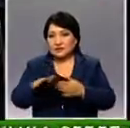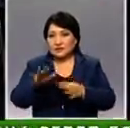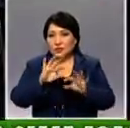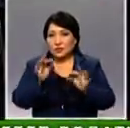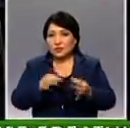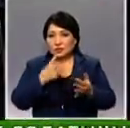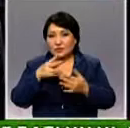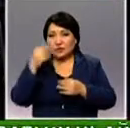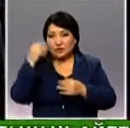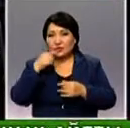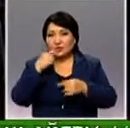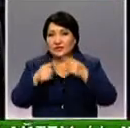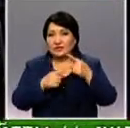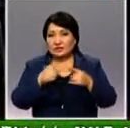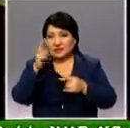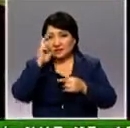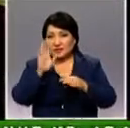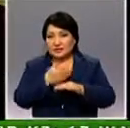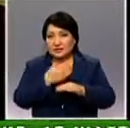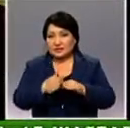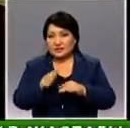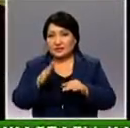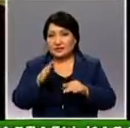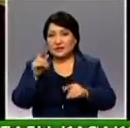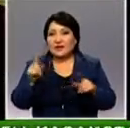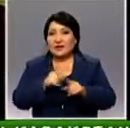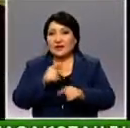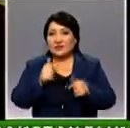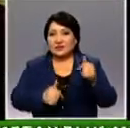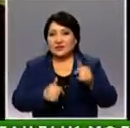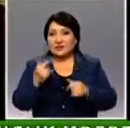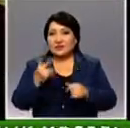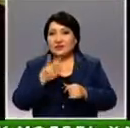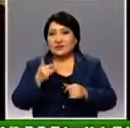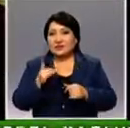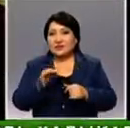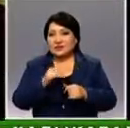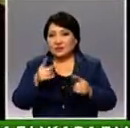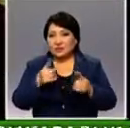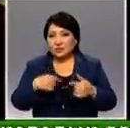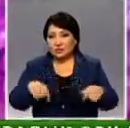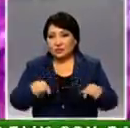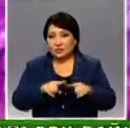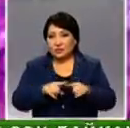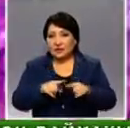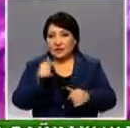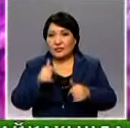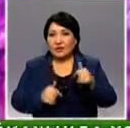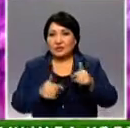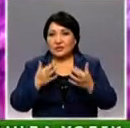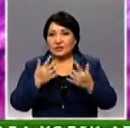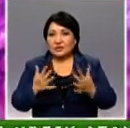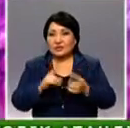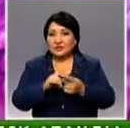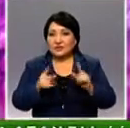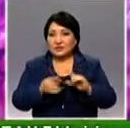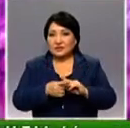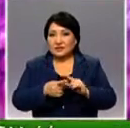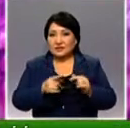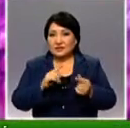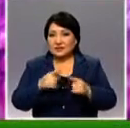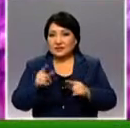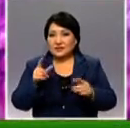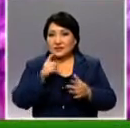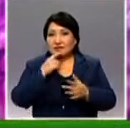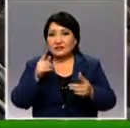Түркі тілдес елдер арасындағы ән додасы биыл екінші рет ұйымдастырылмақ. Байқаудың талаптары да өзгеріссіз. Сайыста шырқалатын әндер